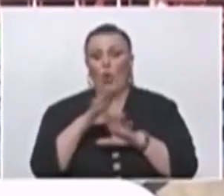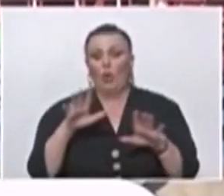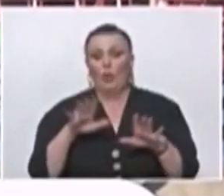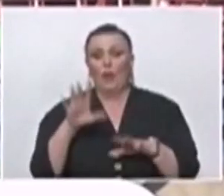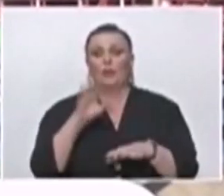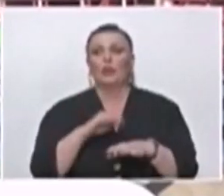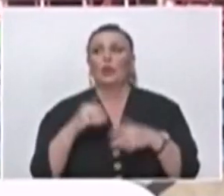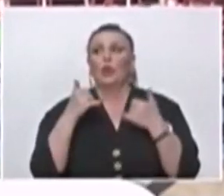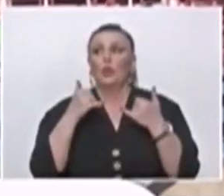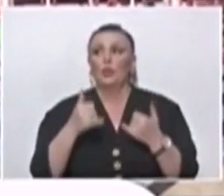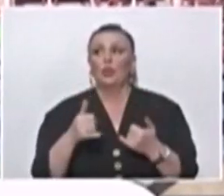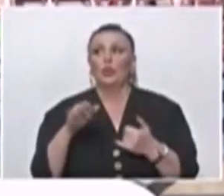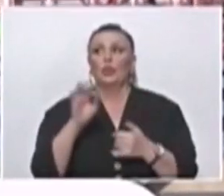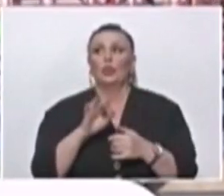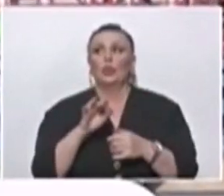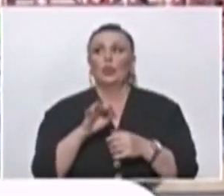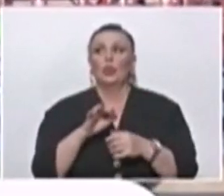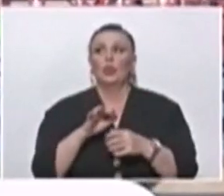Bu gün